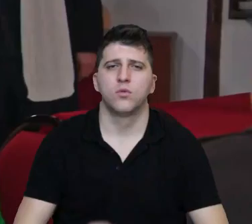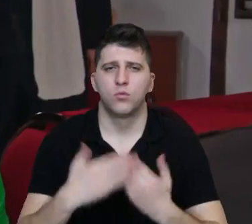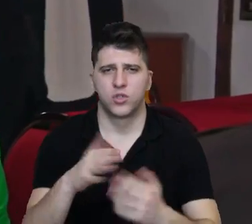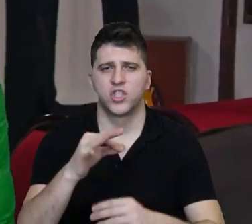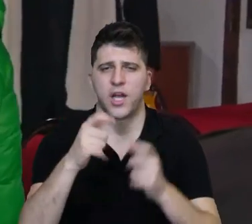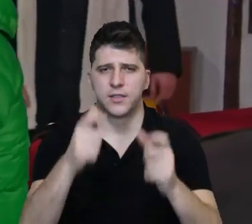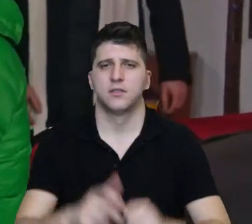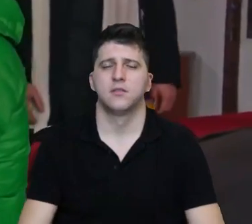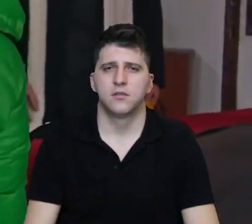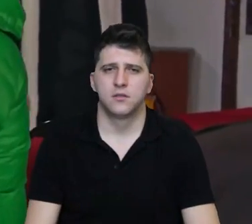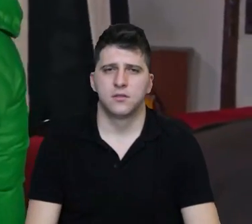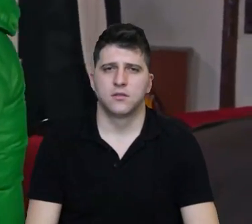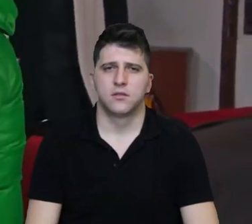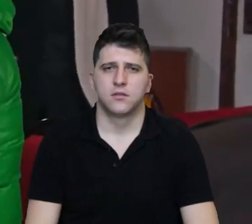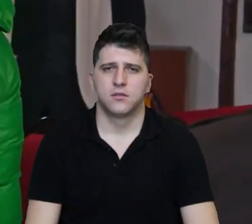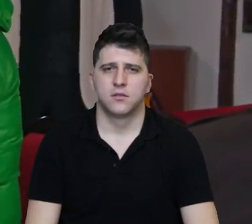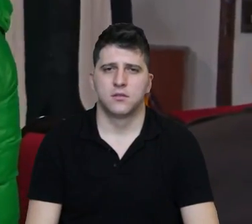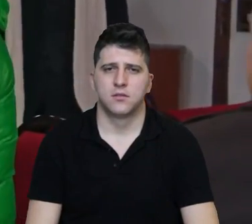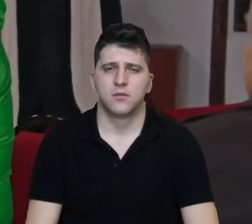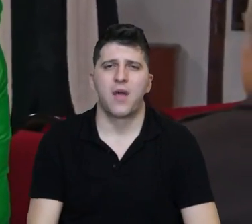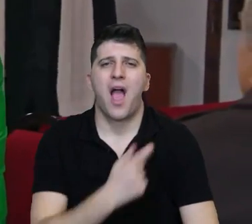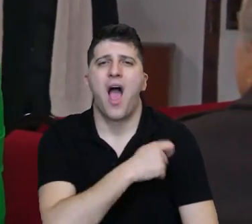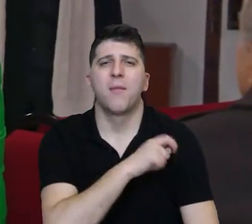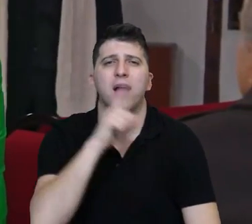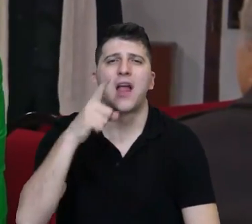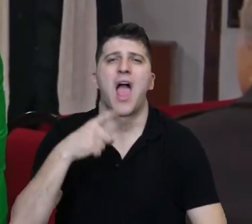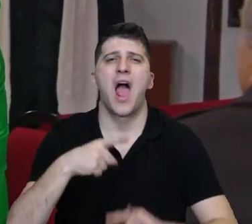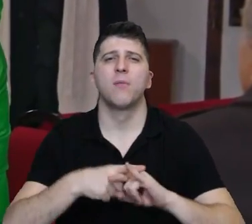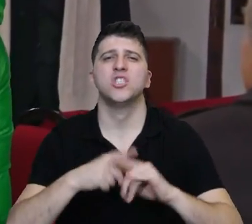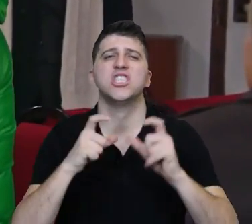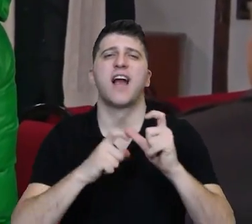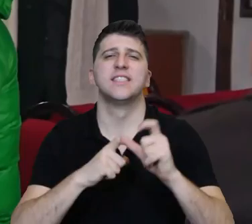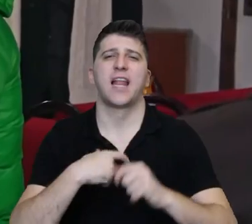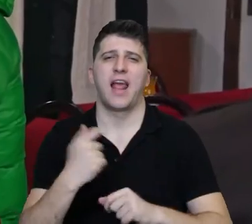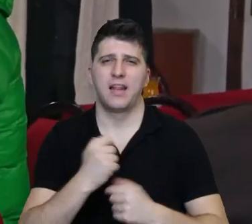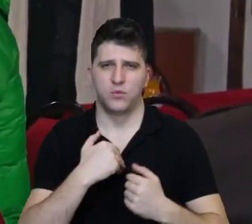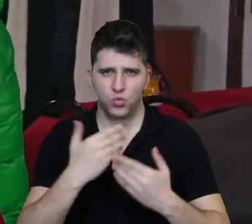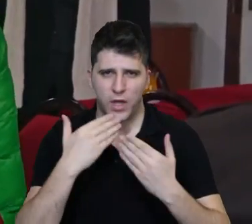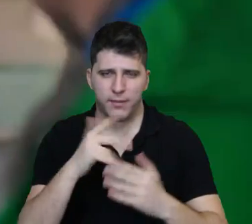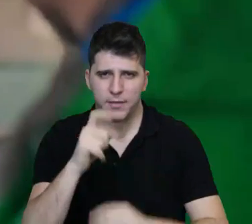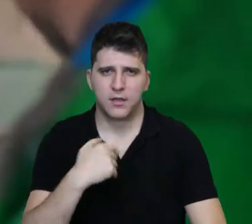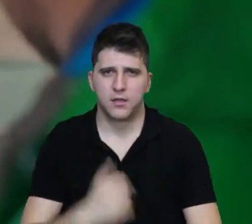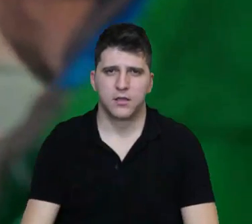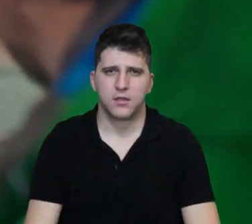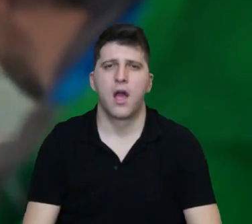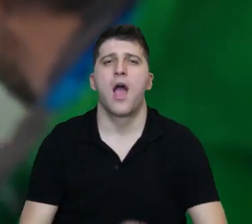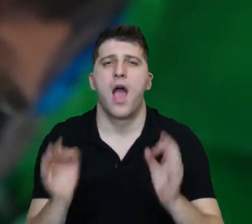çayınız. Bunu Almanya'da Helmut Vassinaga dediklerini söylemiş miydim? Evet. Bu